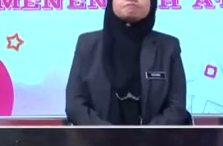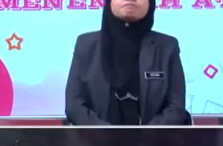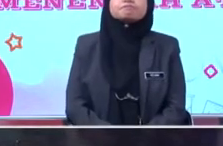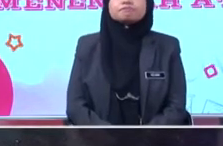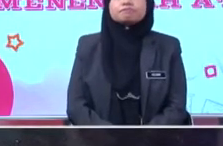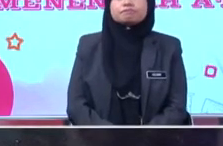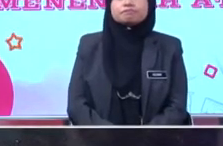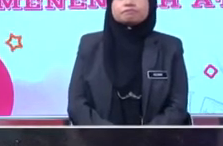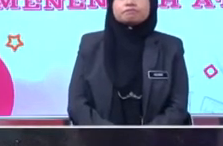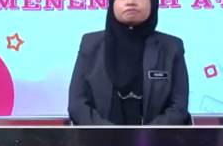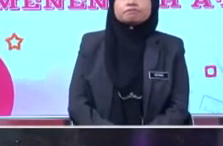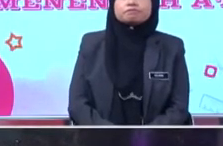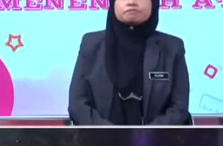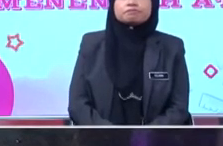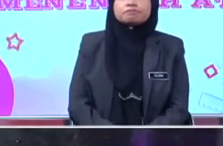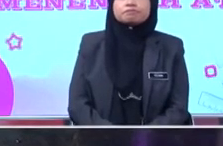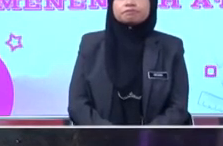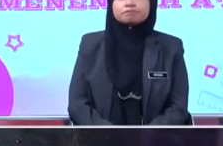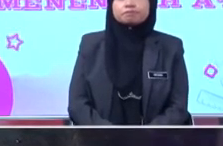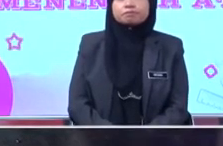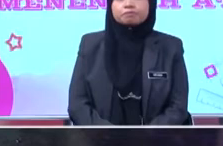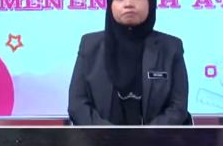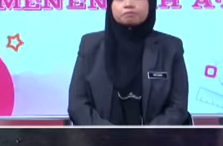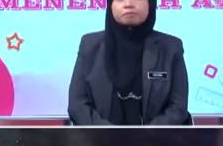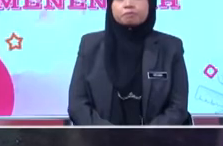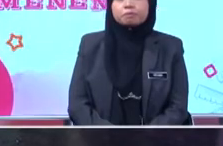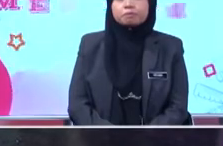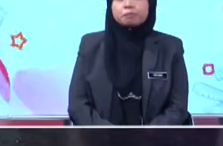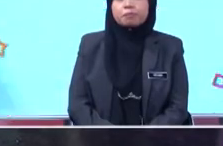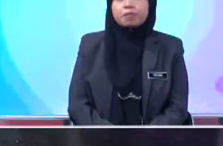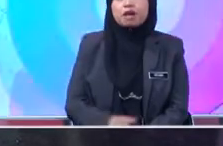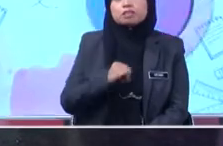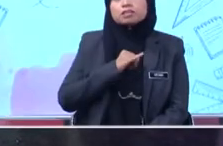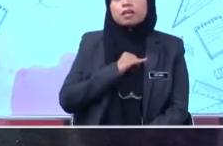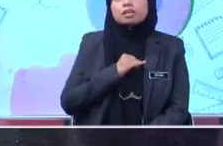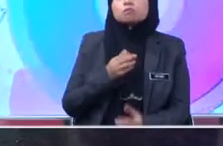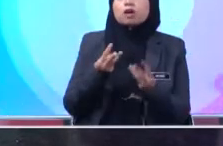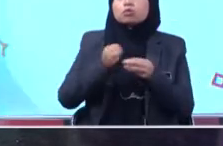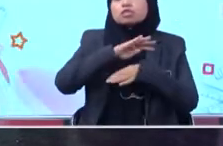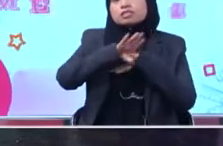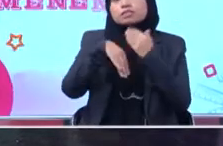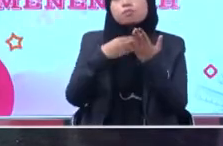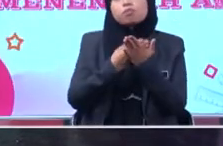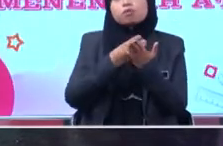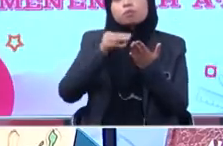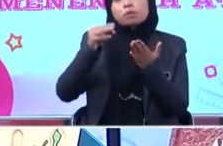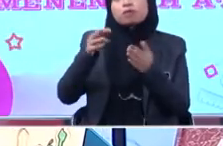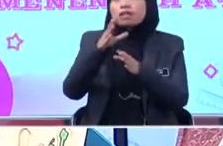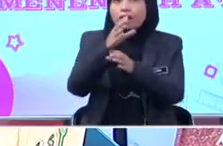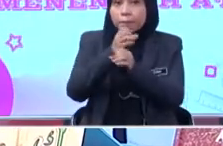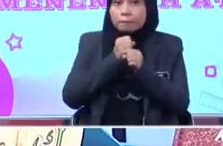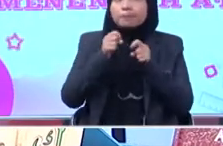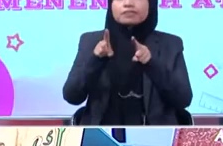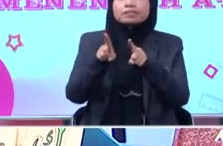Alhamdulillah ya teknologi hasil tes oke sayapun harap murid-murid di rumah juga dapat sama-sama